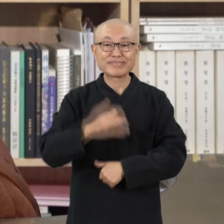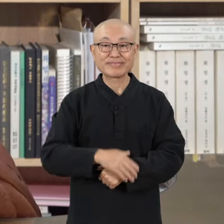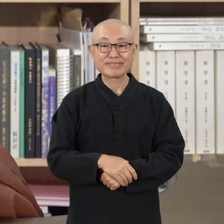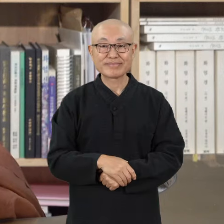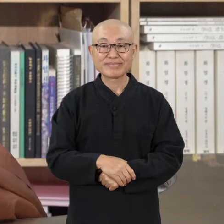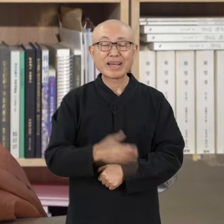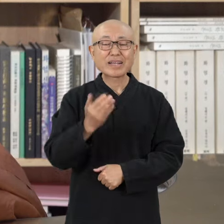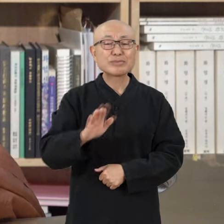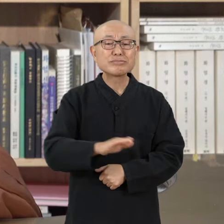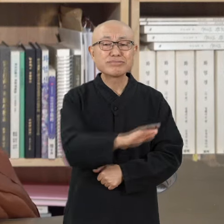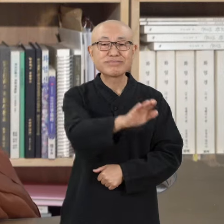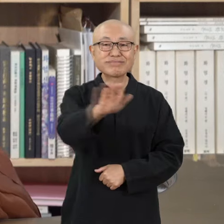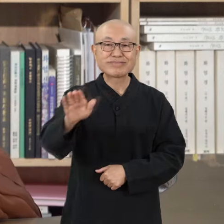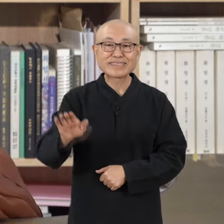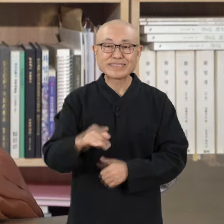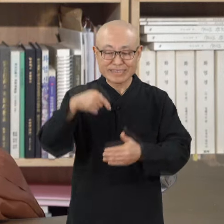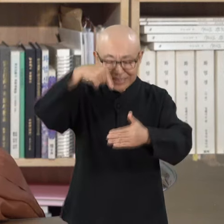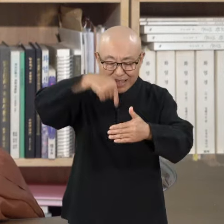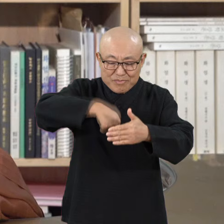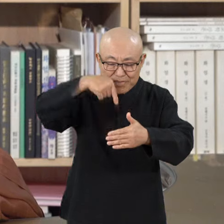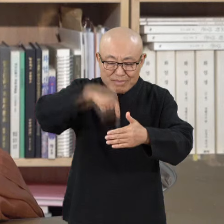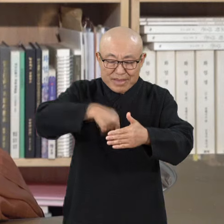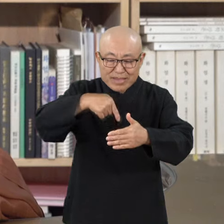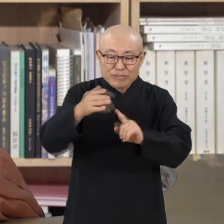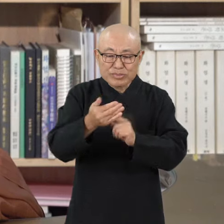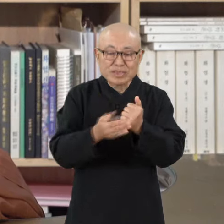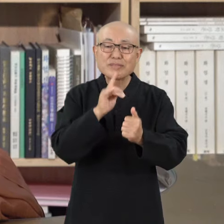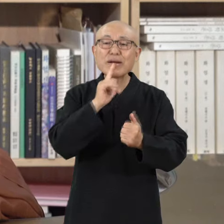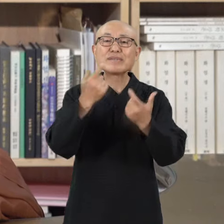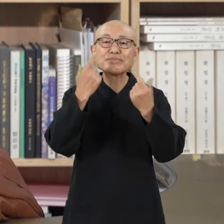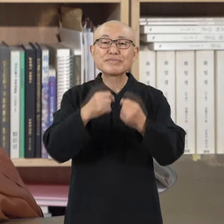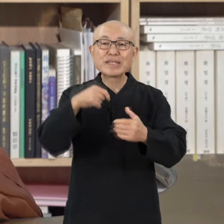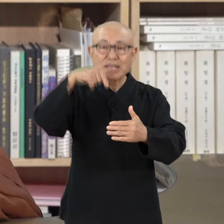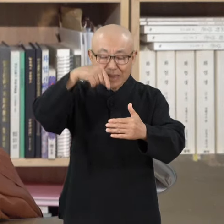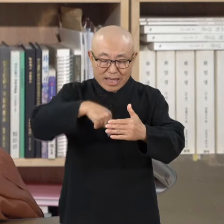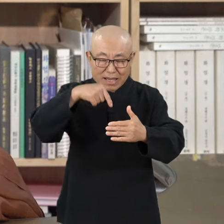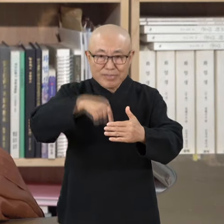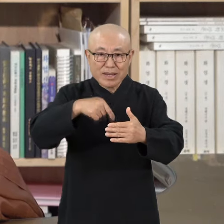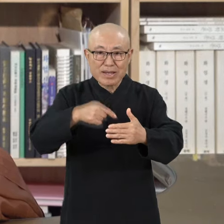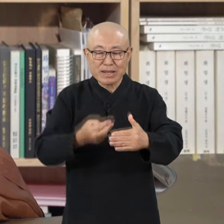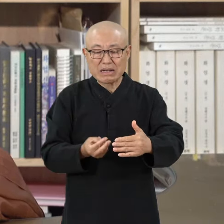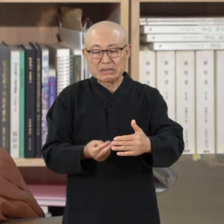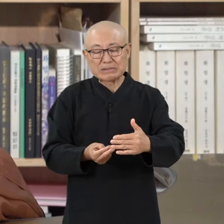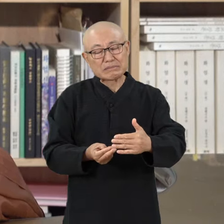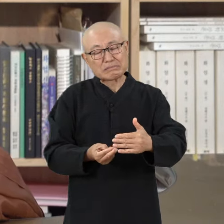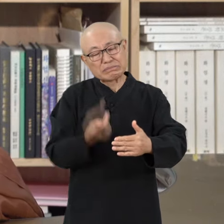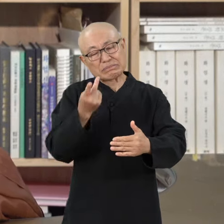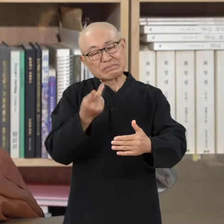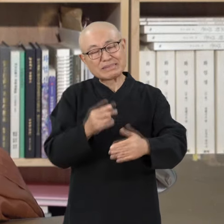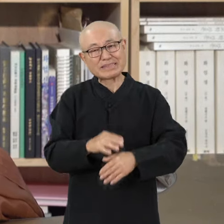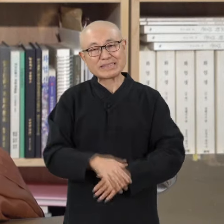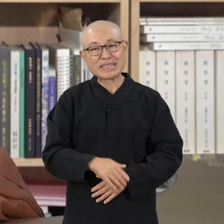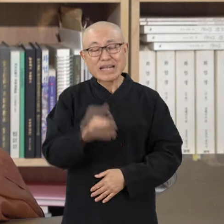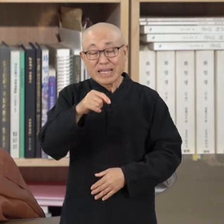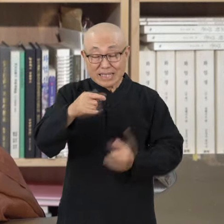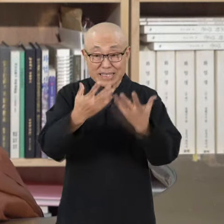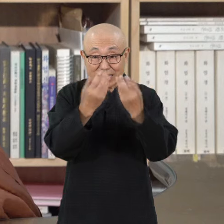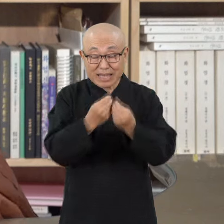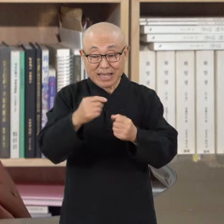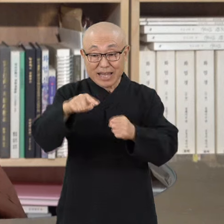우리는 그 내면의 세계에는 부진 말씀대로 일체는 영원하지 않다. 100년을 살아본들,